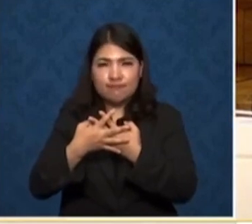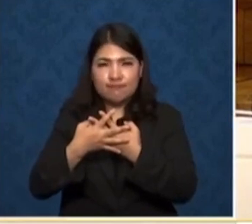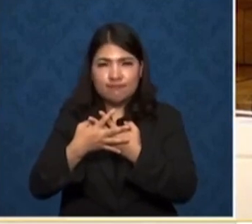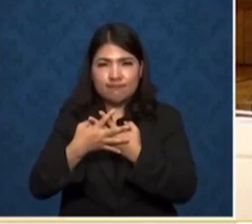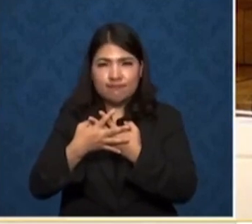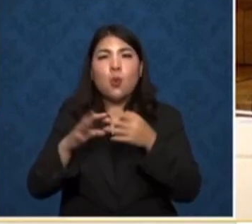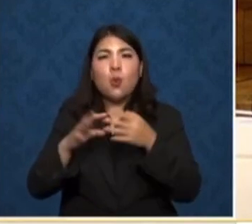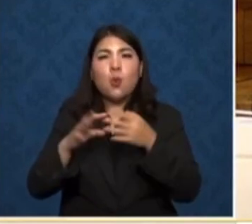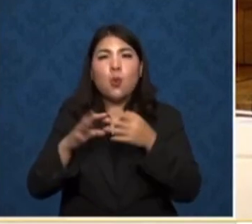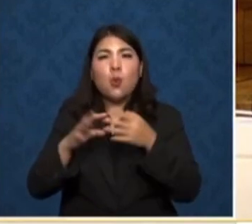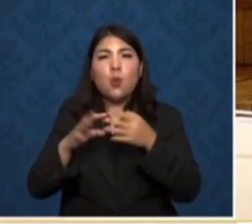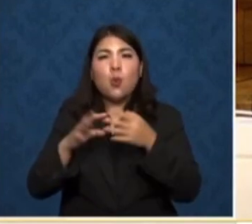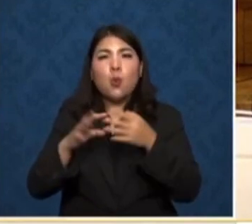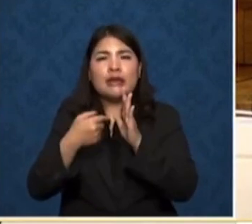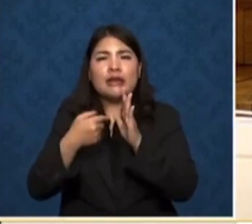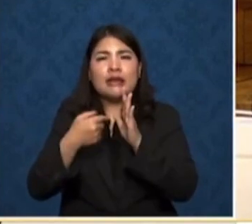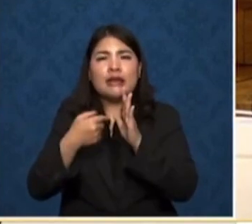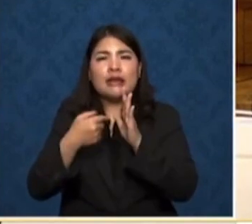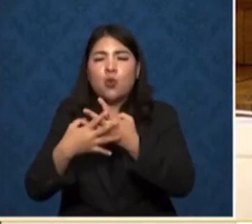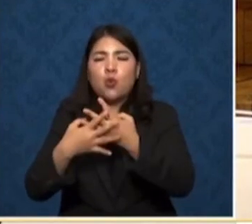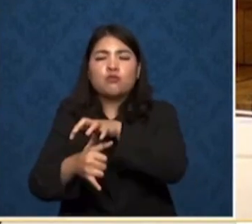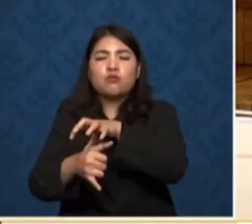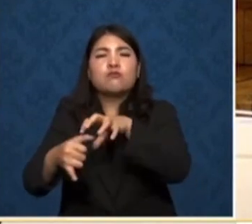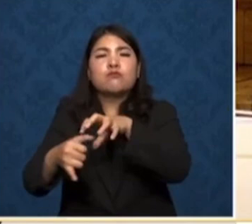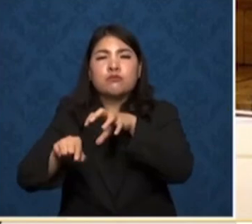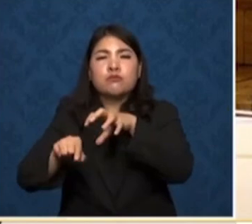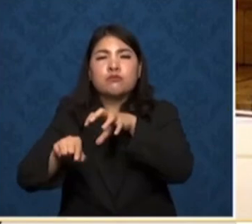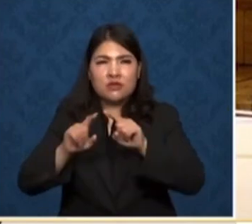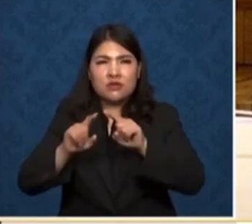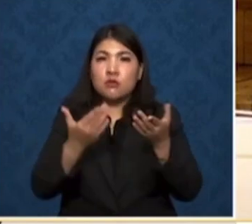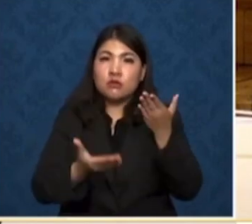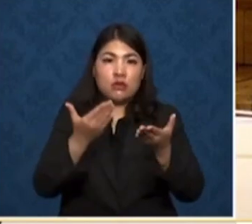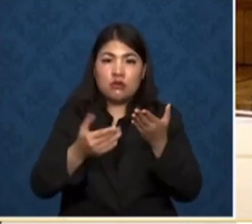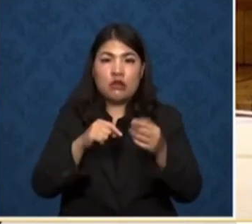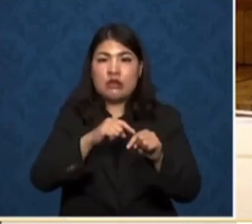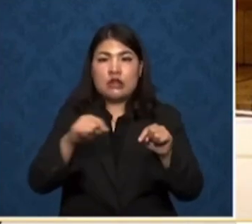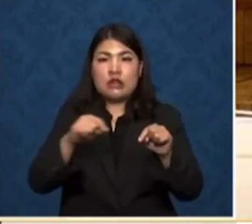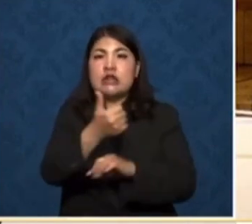จำคุกใช้สถานที่จำคุกอื่นก็คือโรงพยาบาล